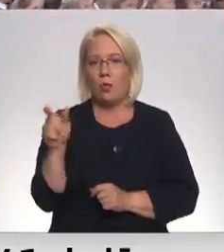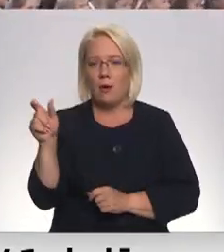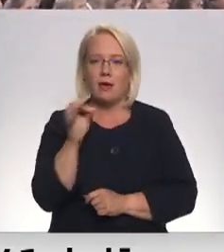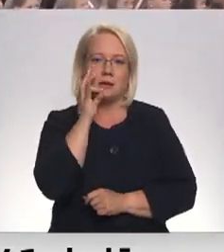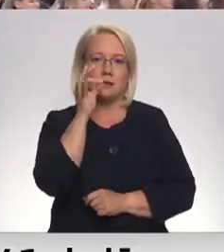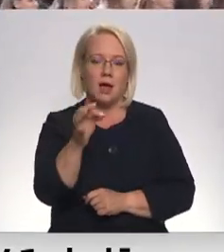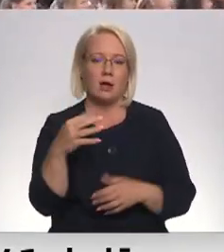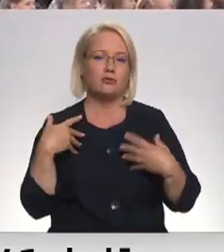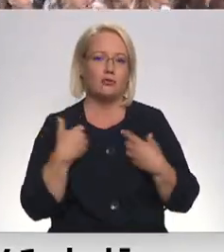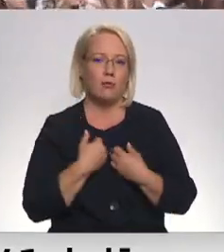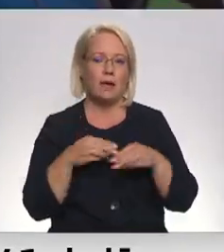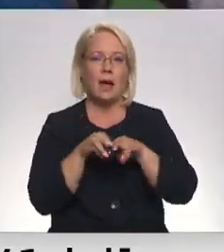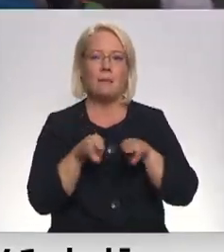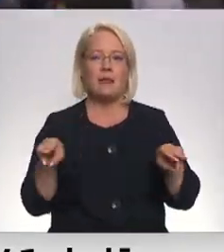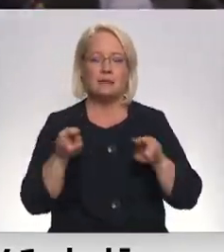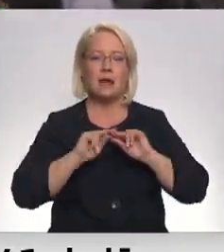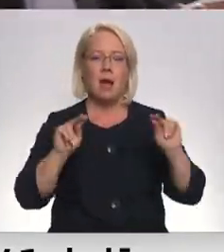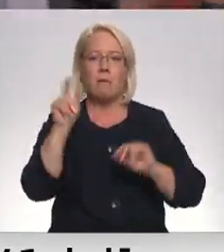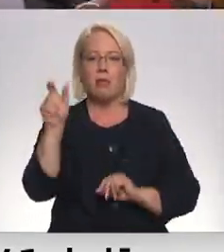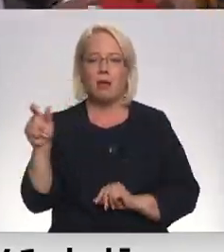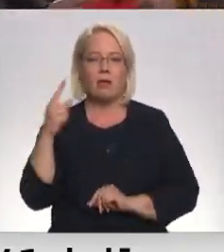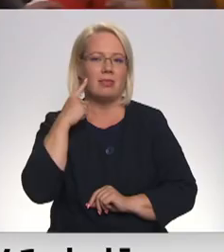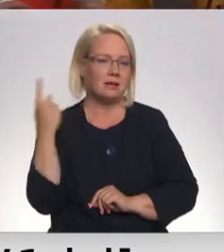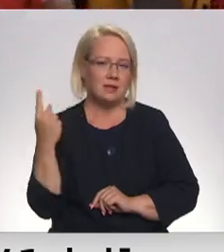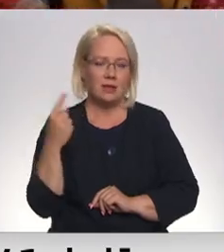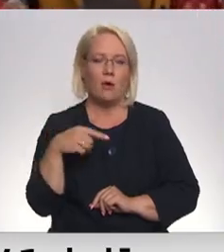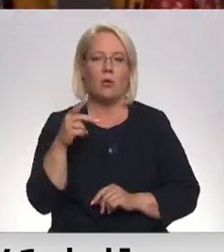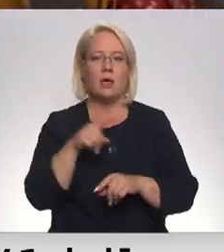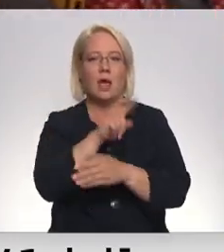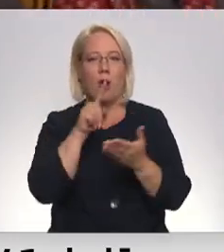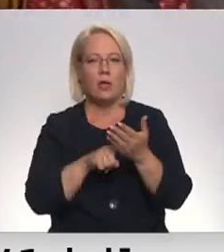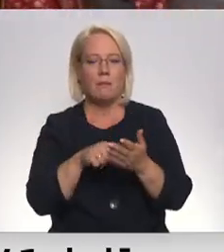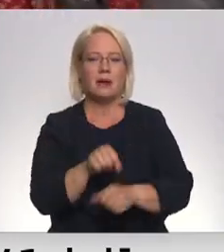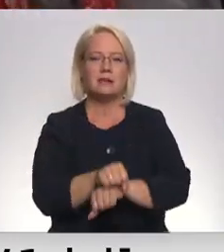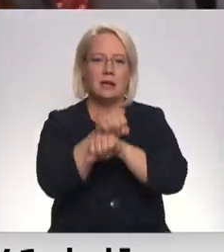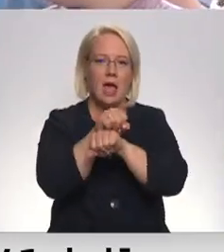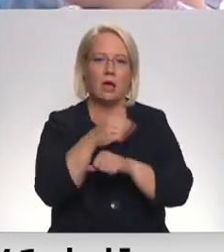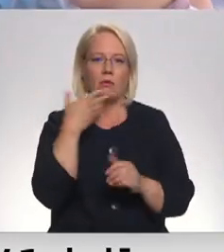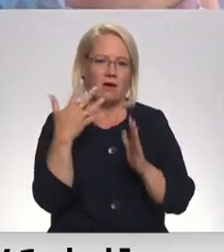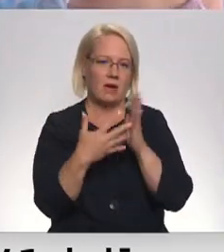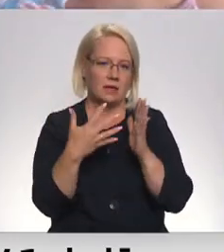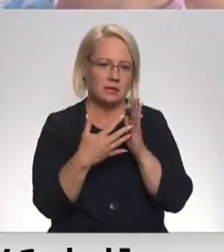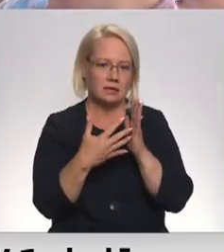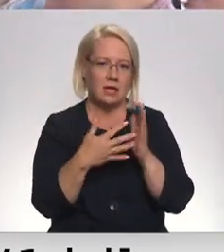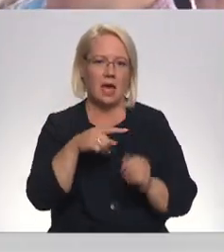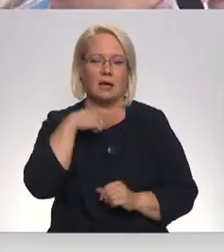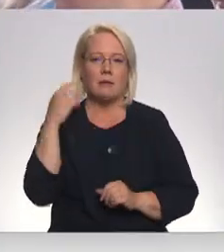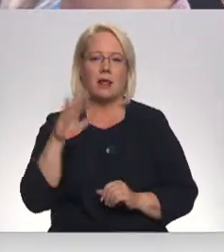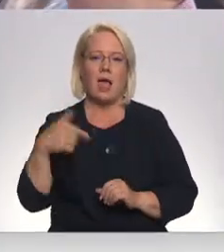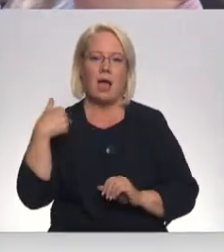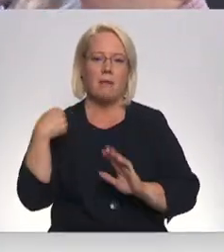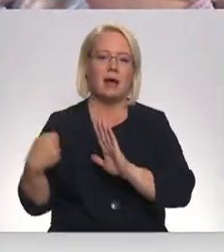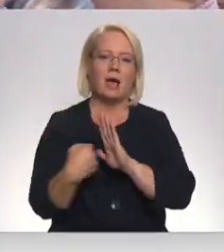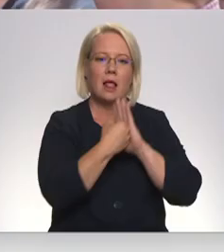neslēpj skumji, ka ministrijā pedagogus nesadzird un jautājums par streiku vēl nav atrisināts. Gribas, lai man atbalsta vairāk